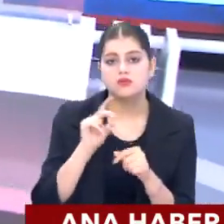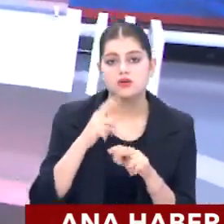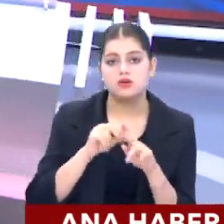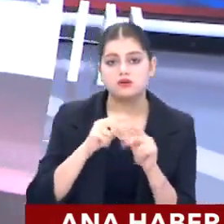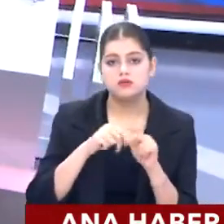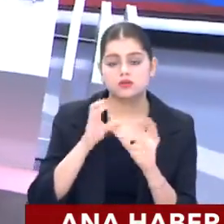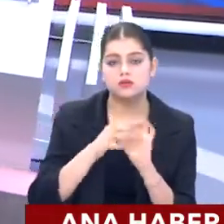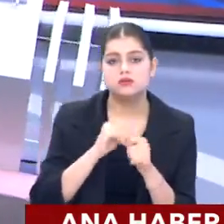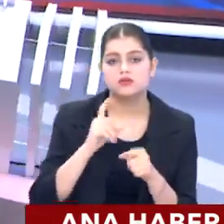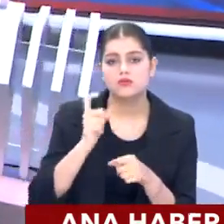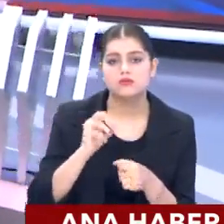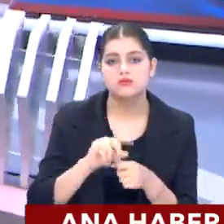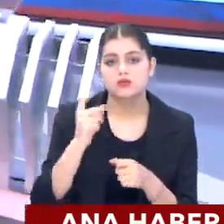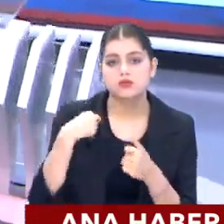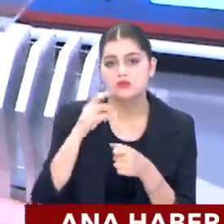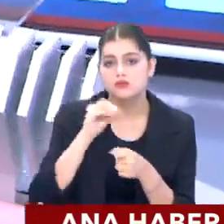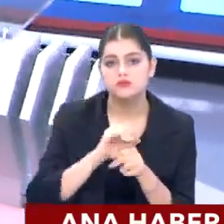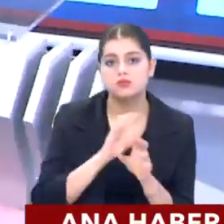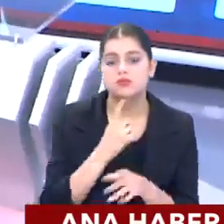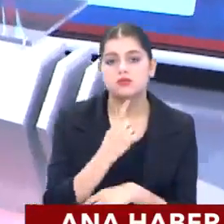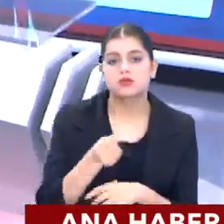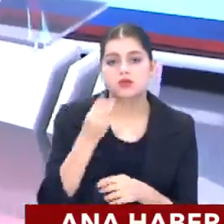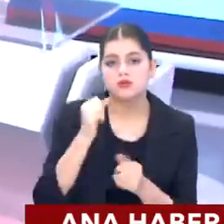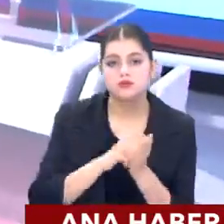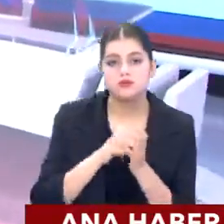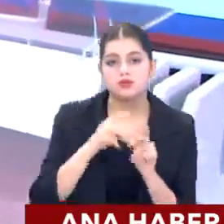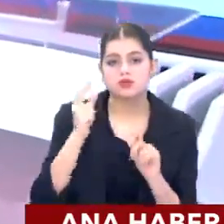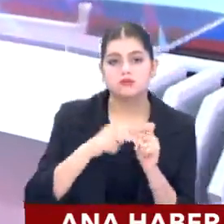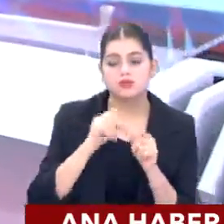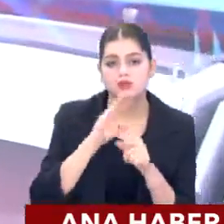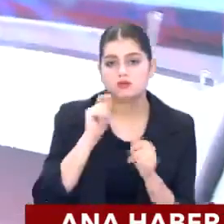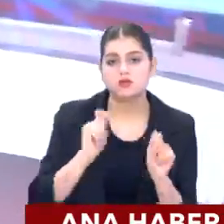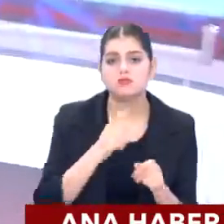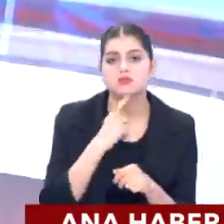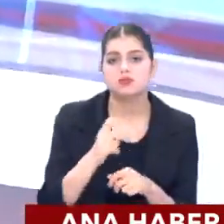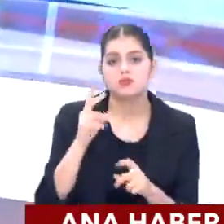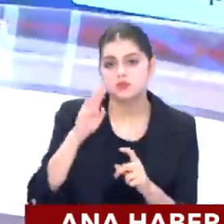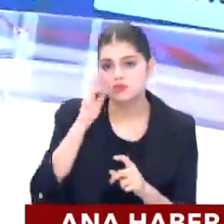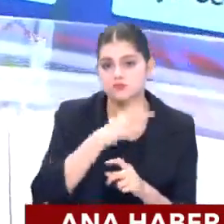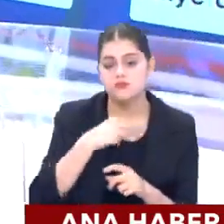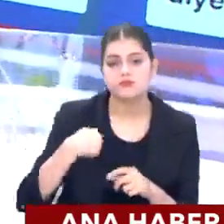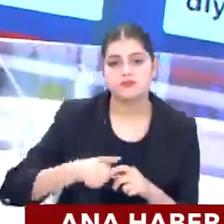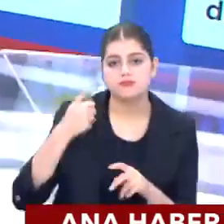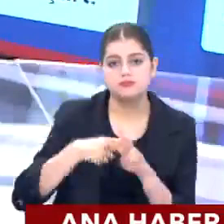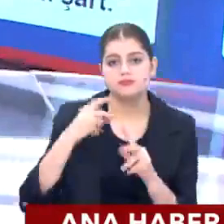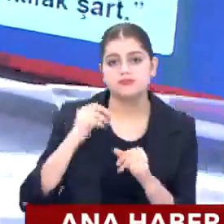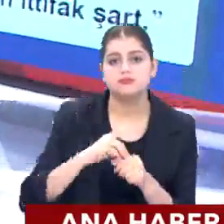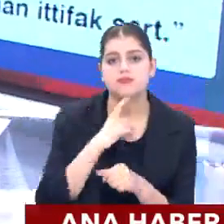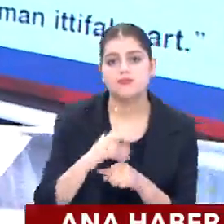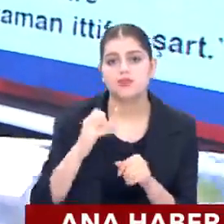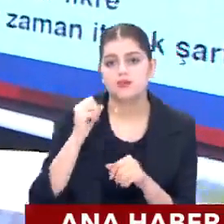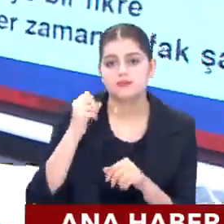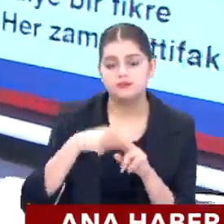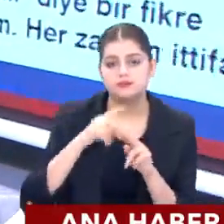akşener'e ittifak cevabı ittes konuştu İmamoğlu Gazeteci İsmail saymaz'a konuşan İstanbul Büyükşehir Belediye başkanı Ekrem İmamoğlu